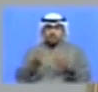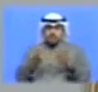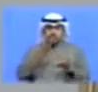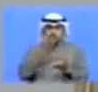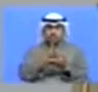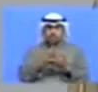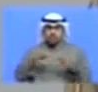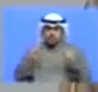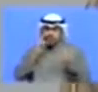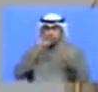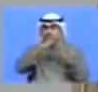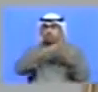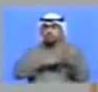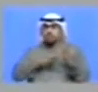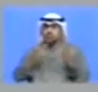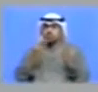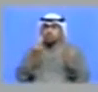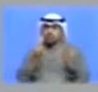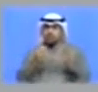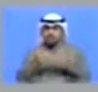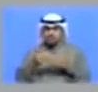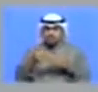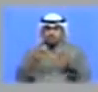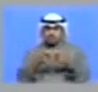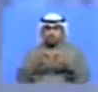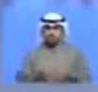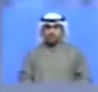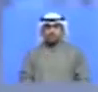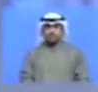بقية جدول الأعمال خلال الجلسة القادمة إن شاء الله.